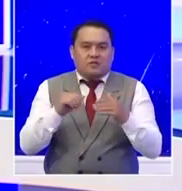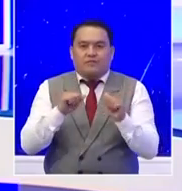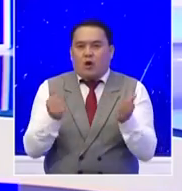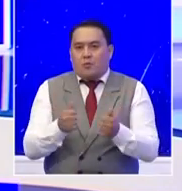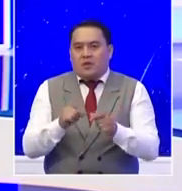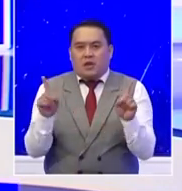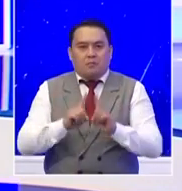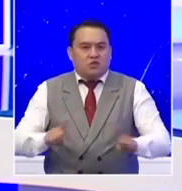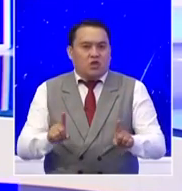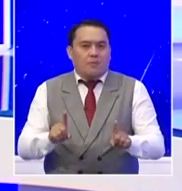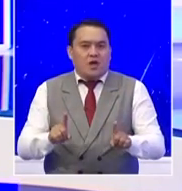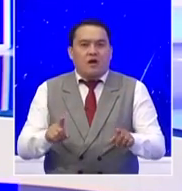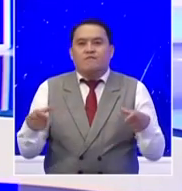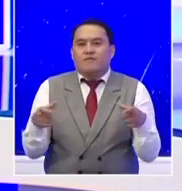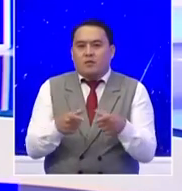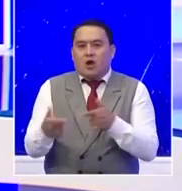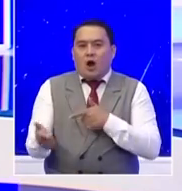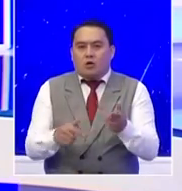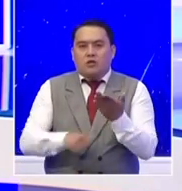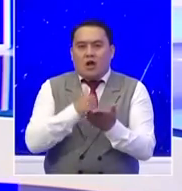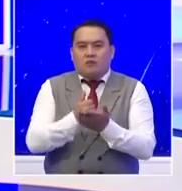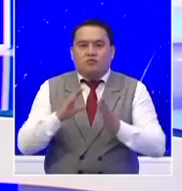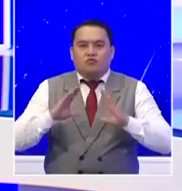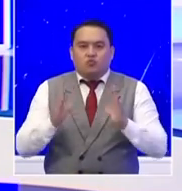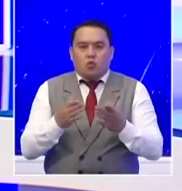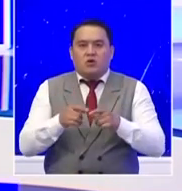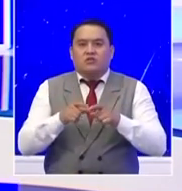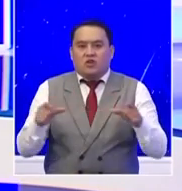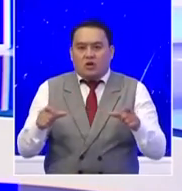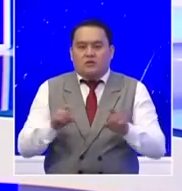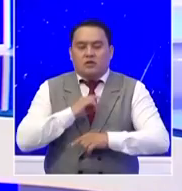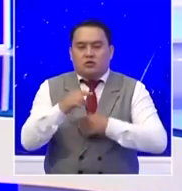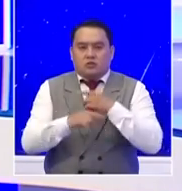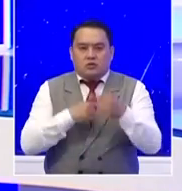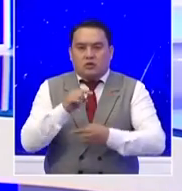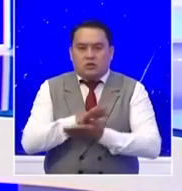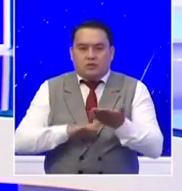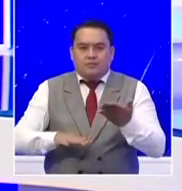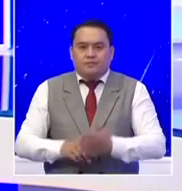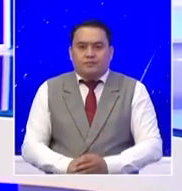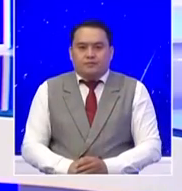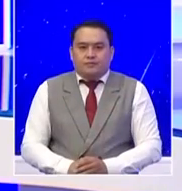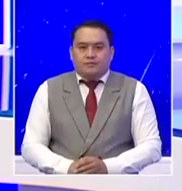Как в режиме самоизоляции выпускники готовятся к главному событию школьной жизни, в нашем следующем сюжете.